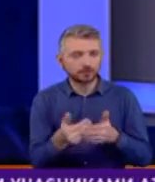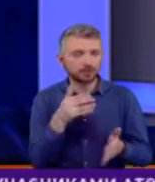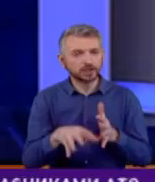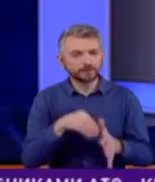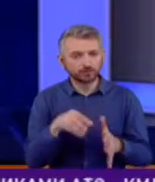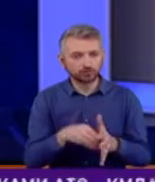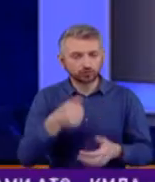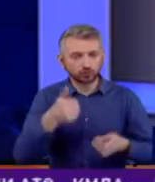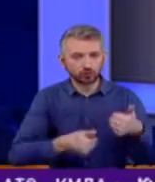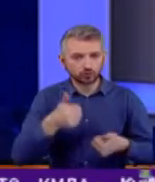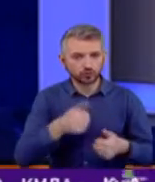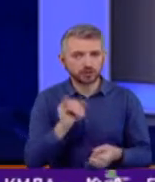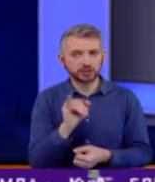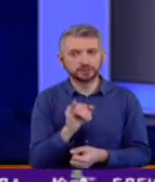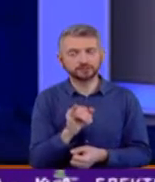передвиборчу гонку і